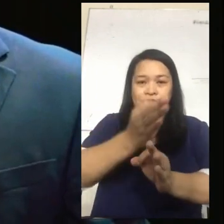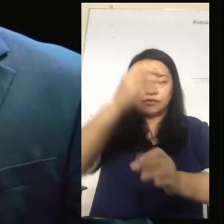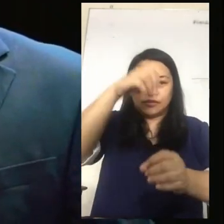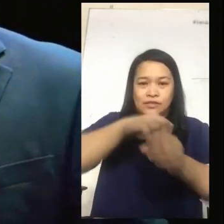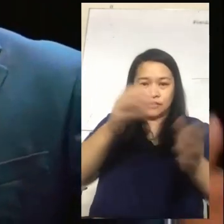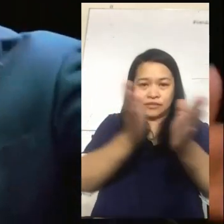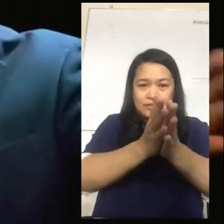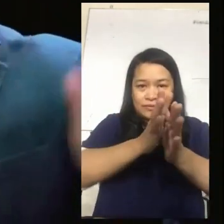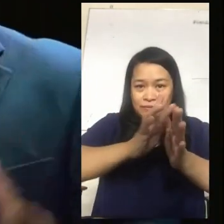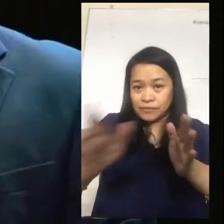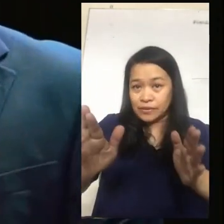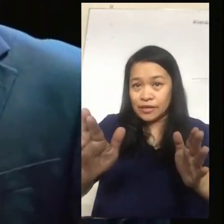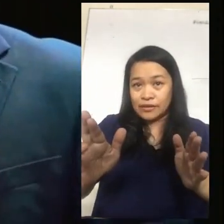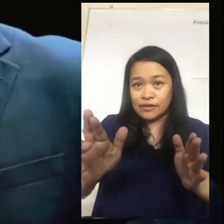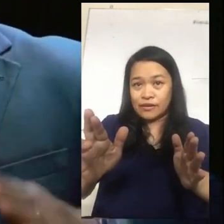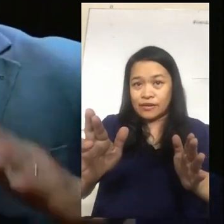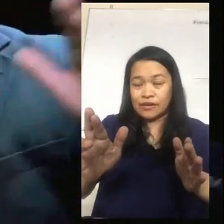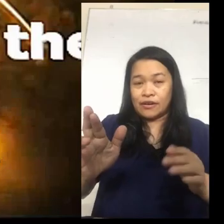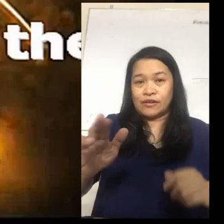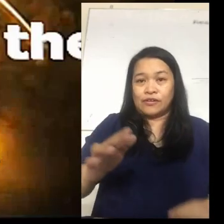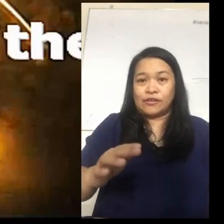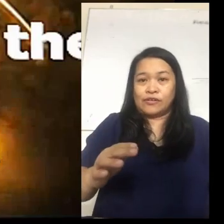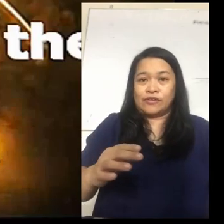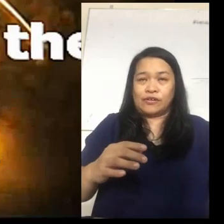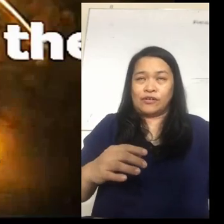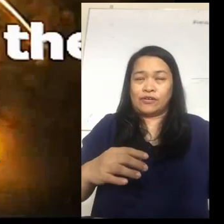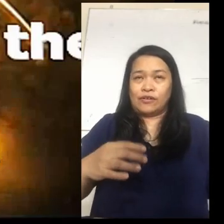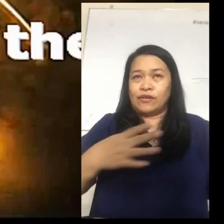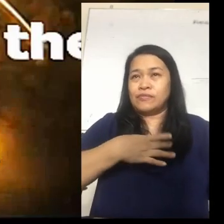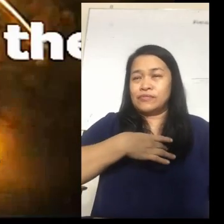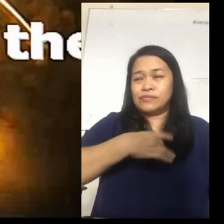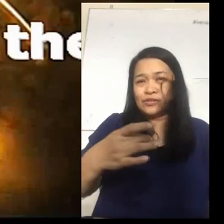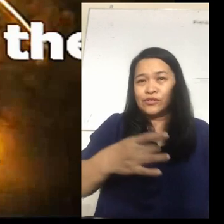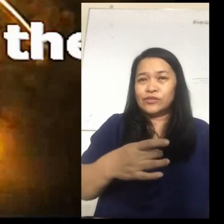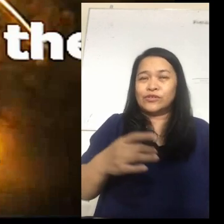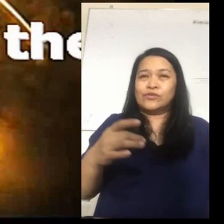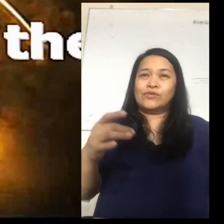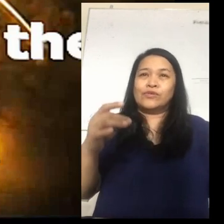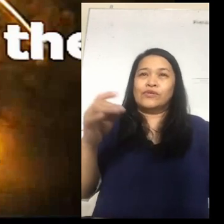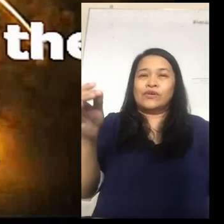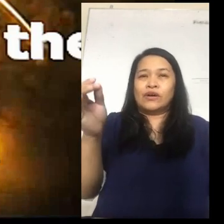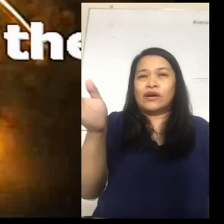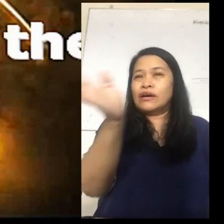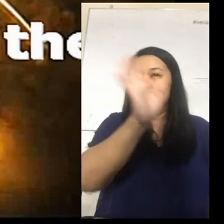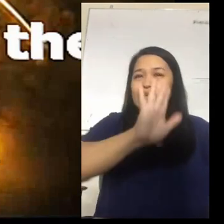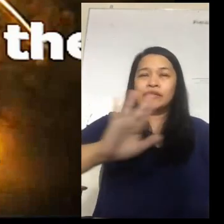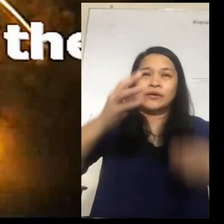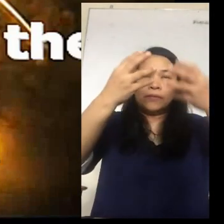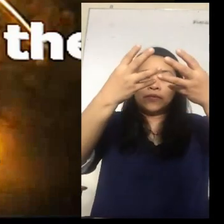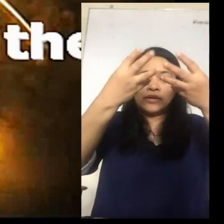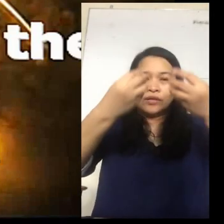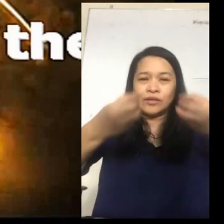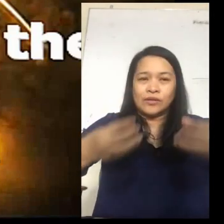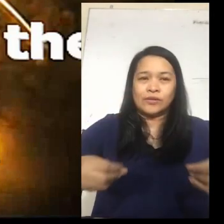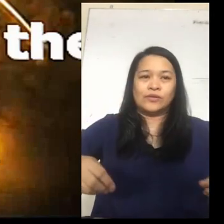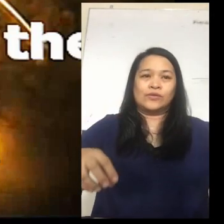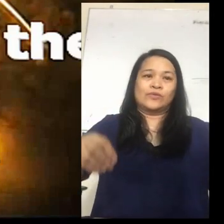Hallelujah. Now, what I like here is never lacking in zeal, but keeping your spiritual